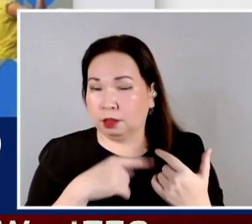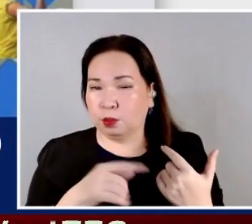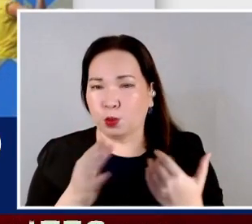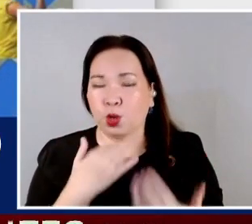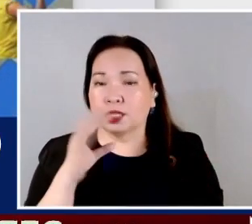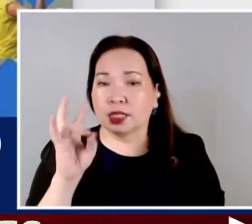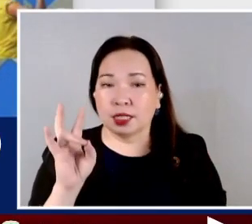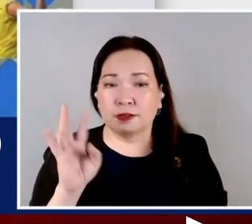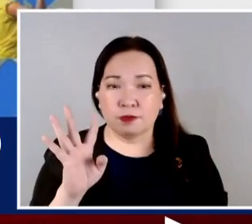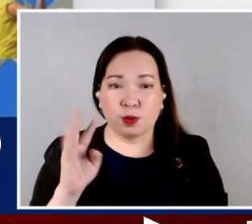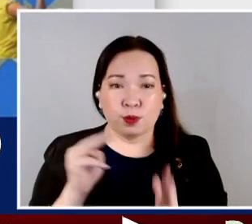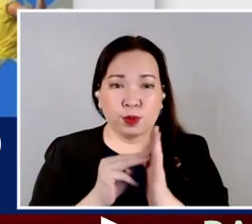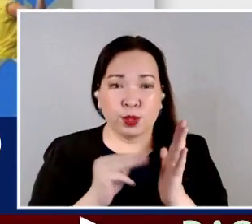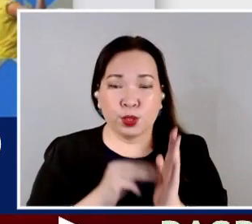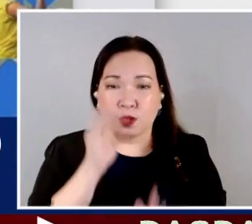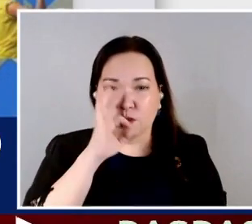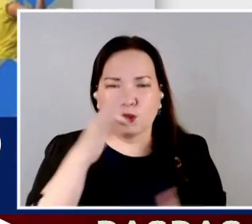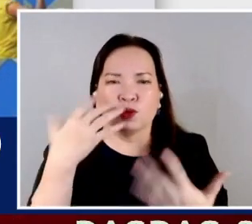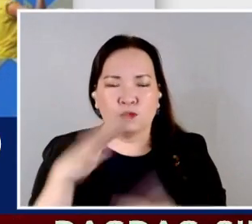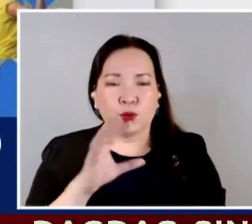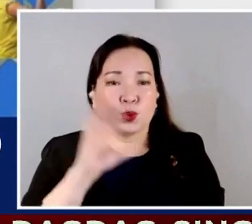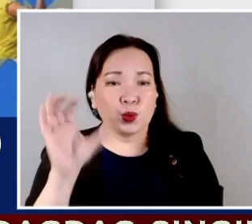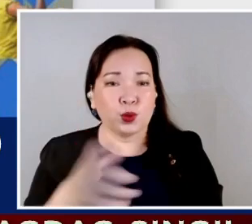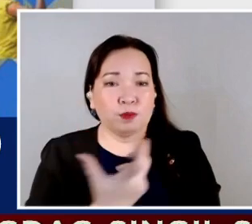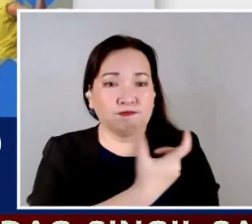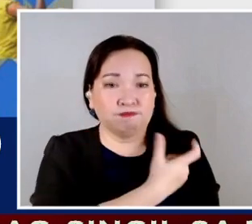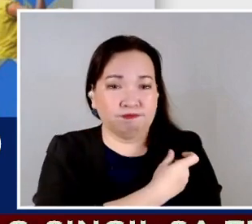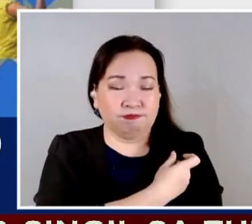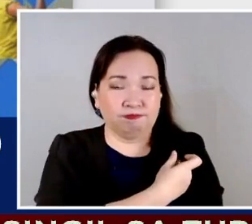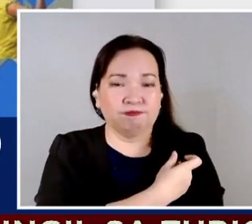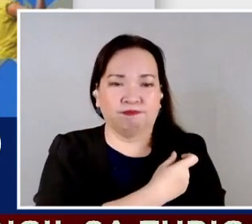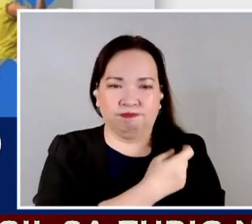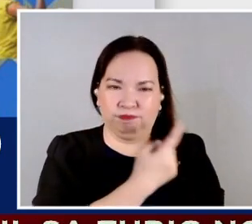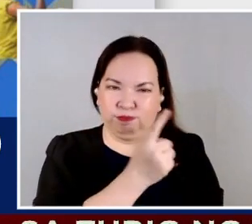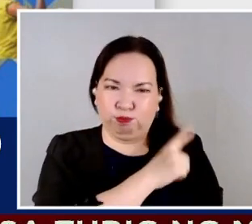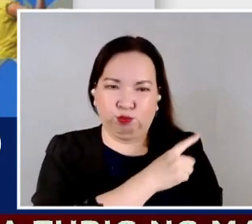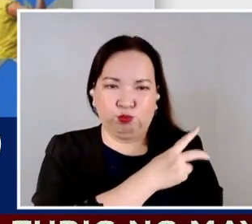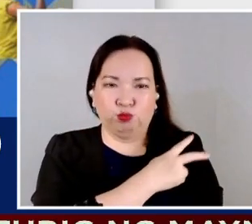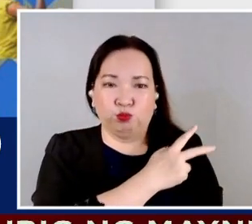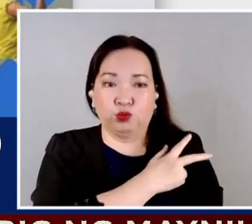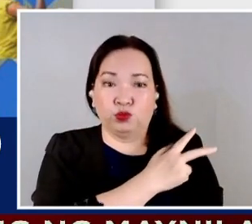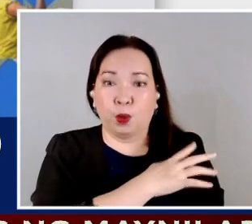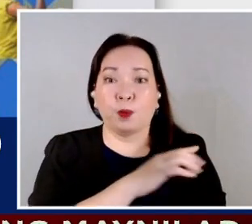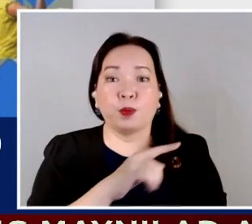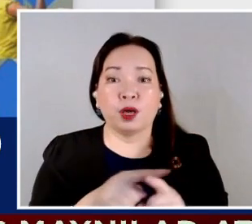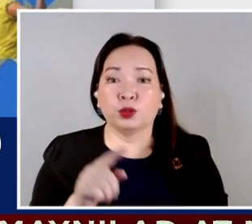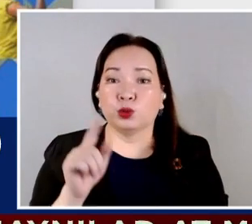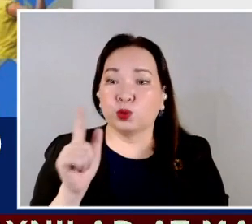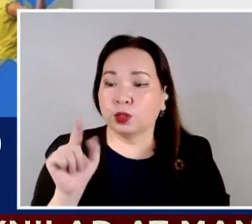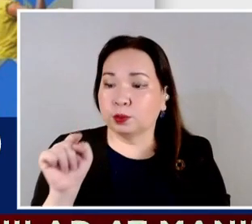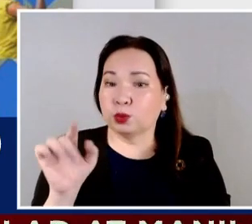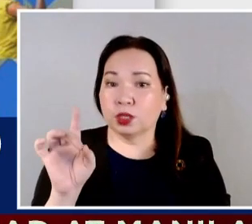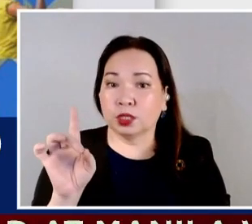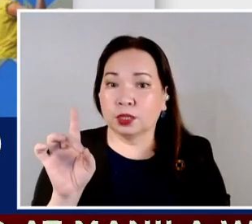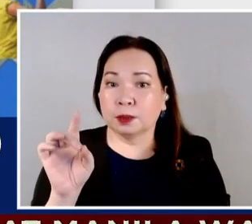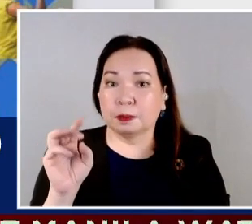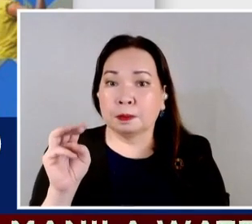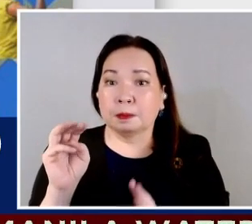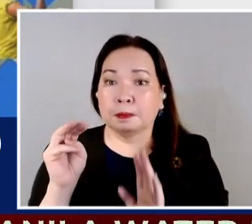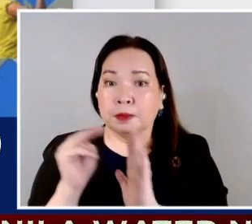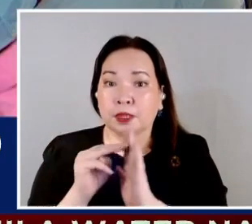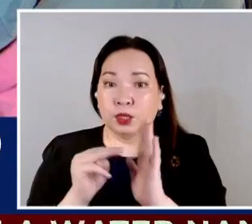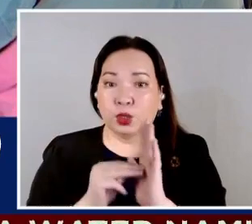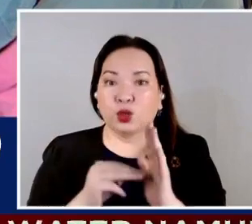Pinoy na ang itinuturing fully vaccinated contra COVID. Yun nga lang, 20.8 million pa lang ang nakakatanggap ng